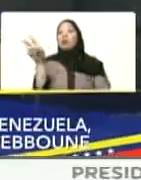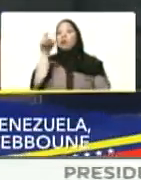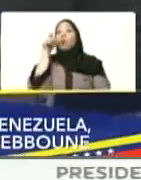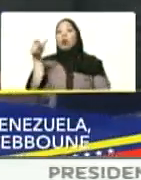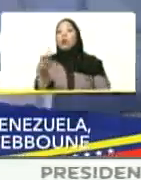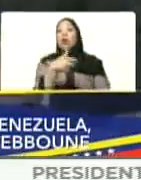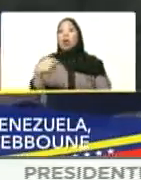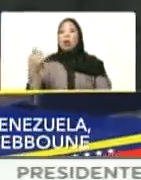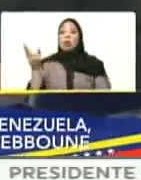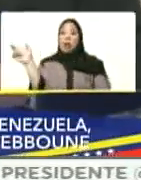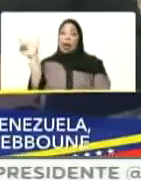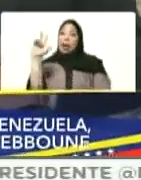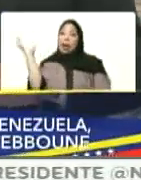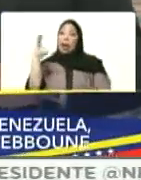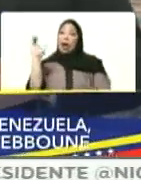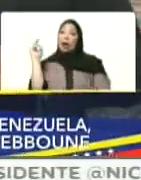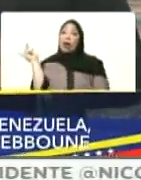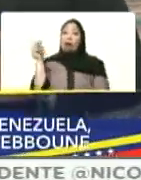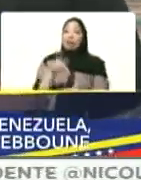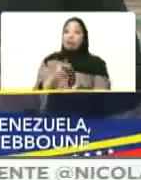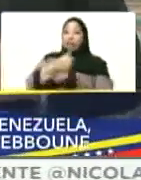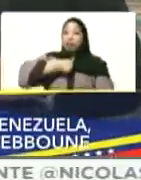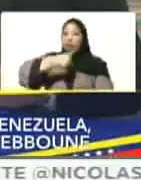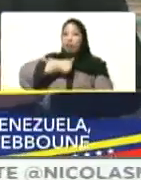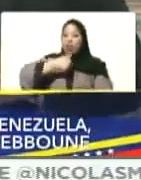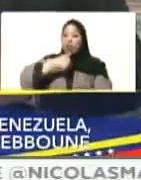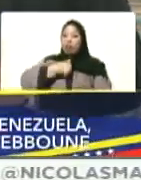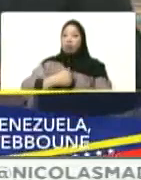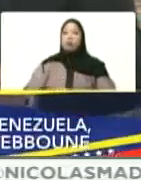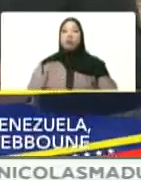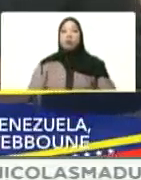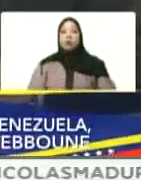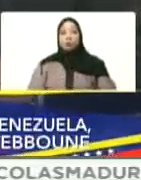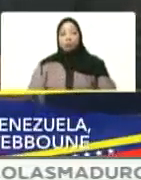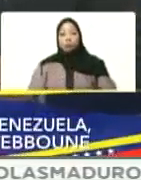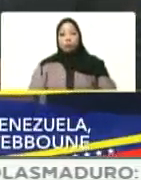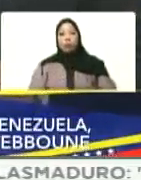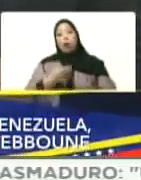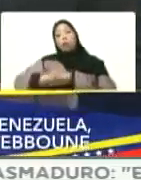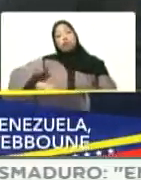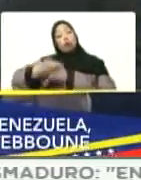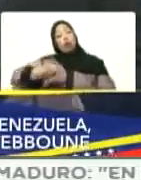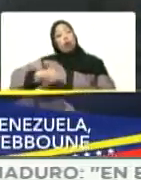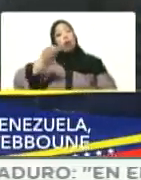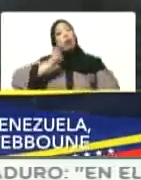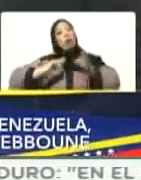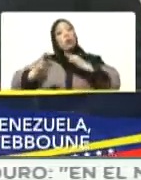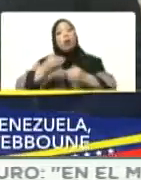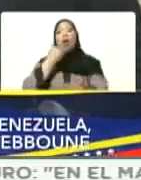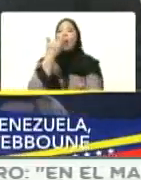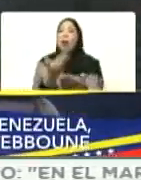كاراكاس والجزائر. هذه بصفة عامة في اللي اتفقنا عليه وشكرا.